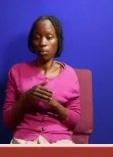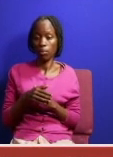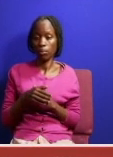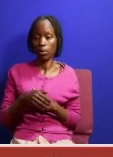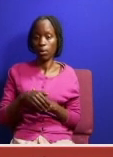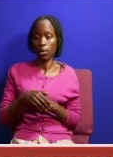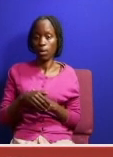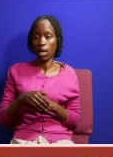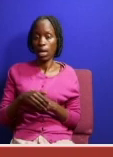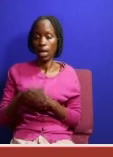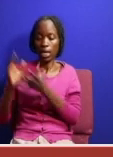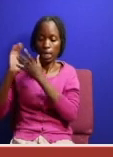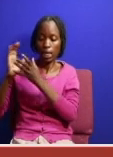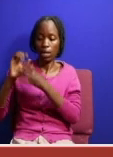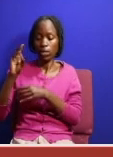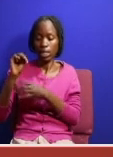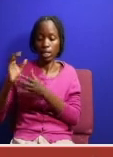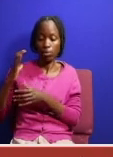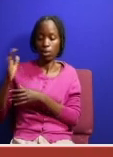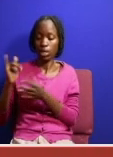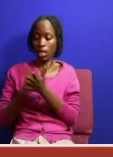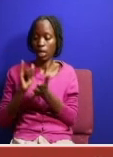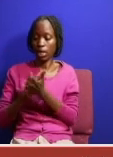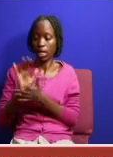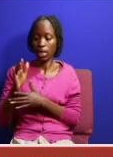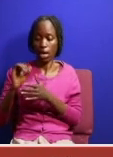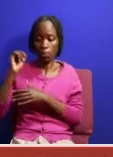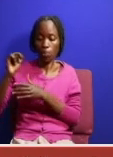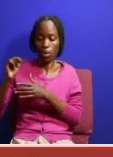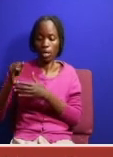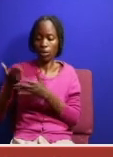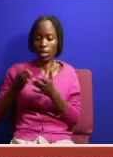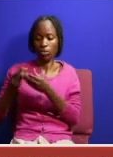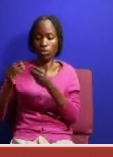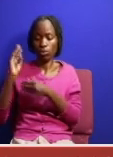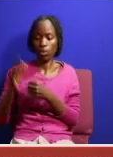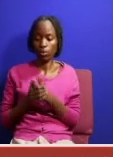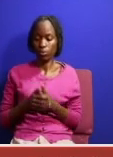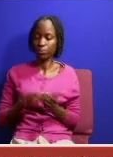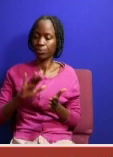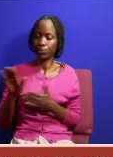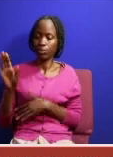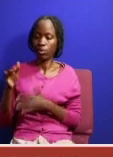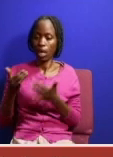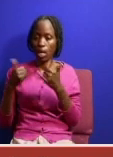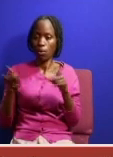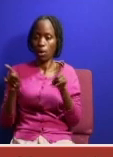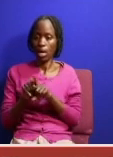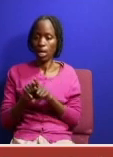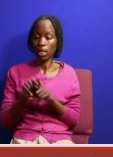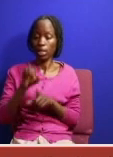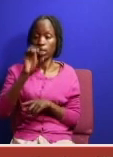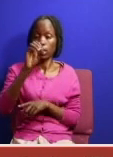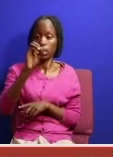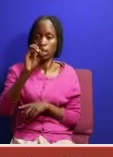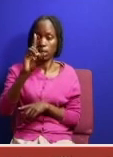Teddy Mwambire assured the new members that their political needs will be addressed. Sasa kama chungwa